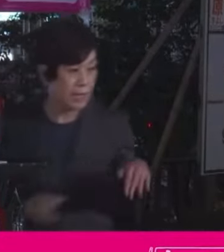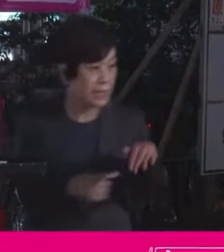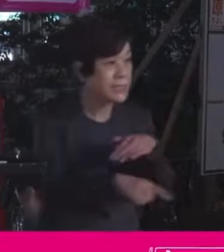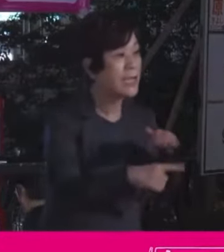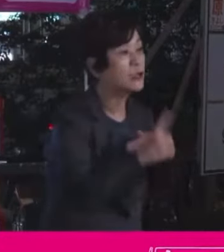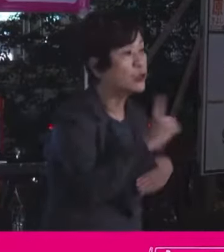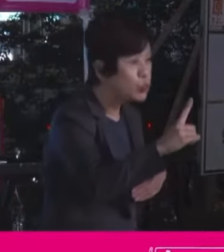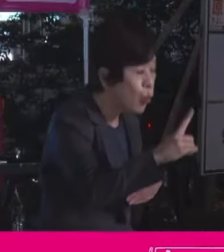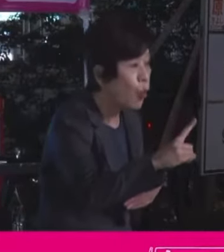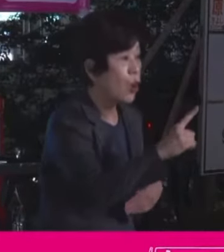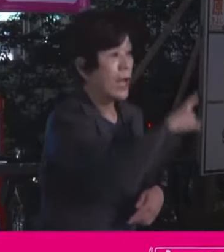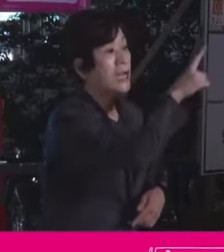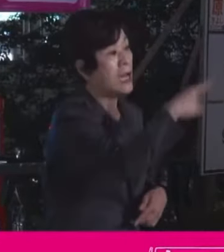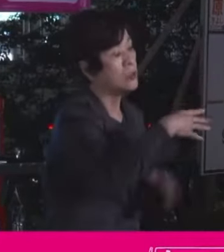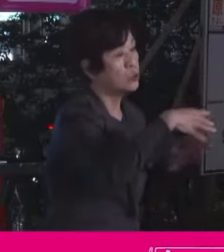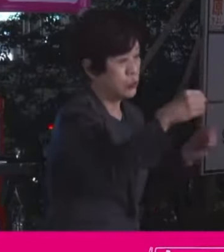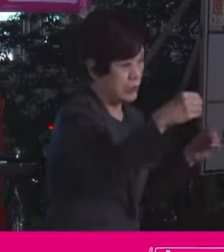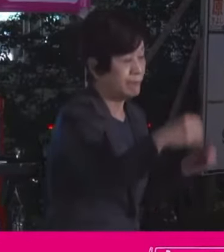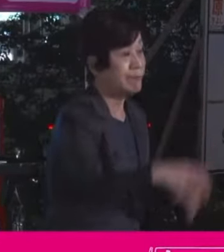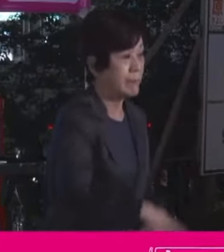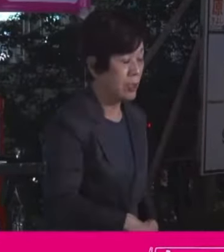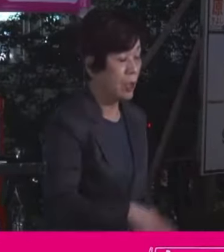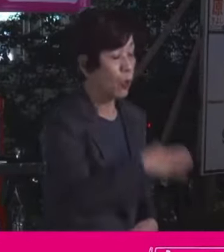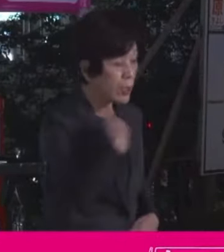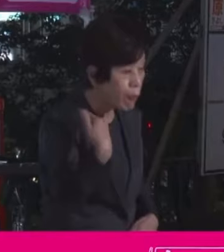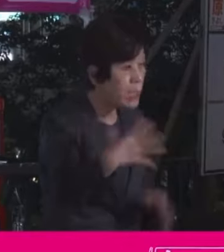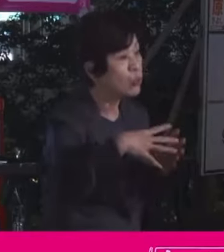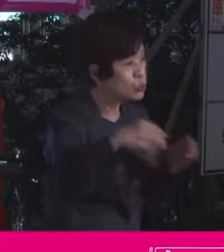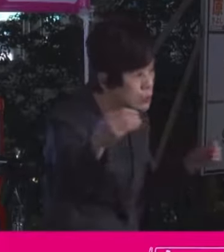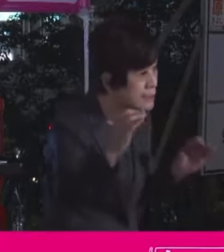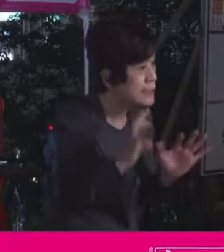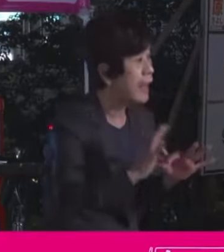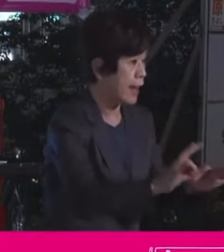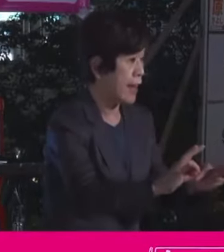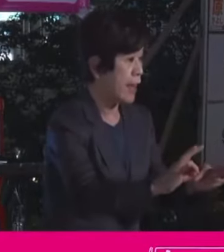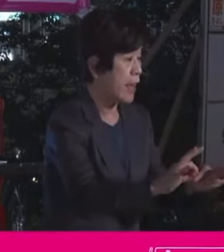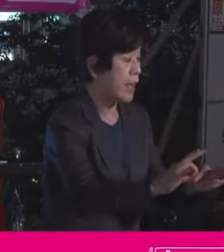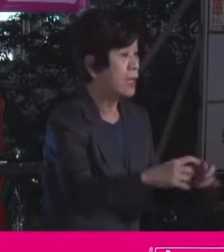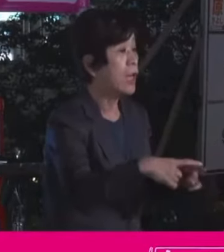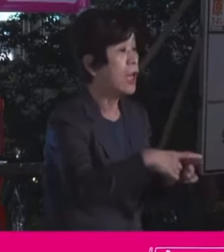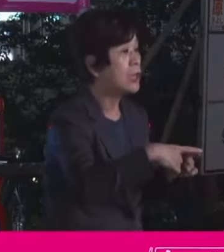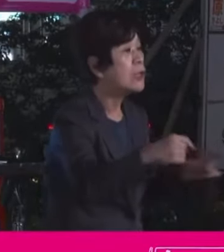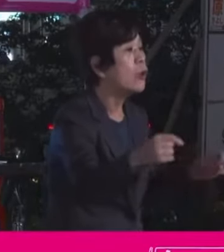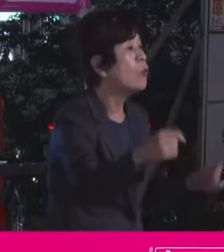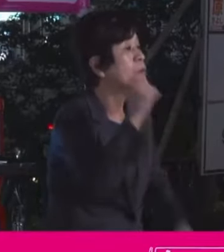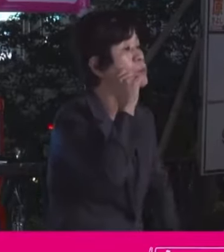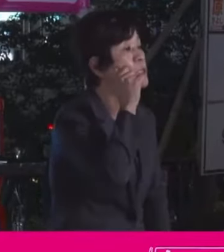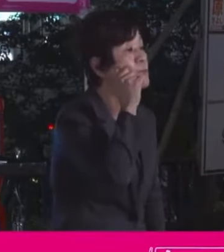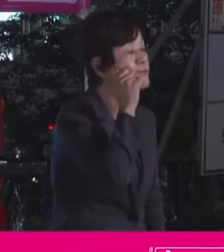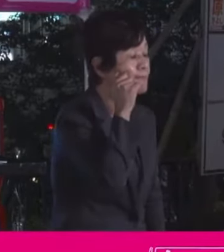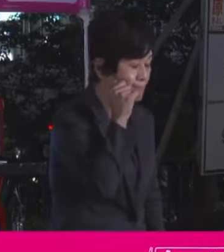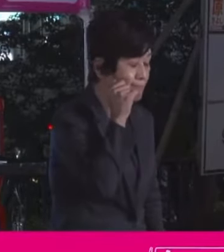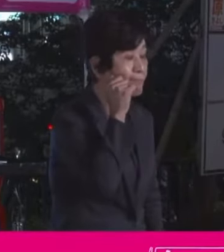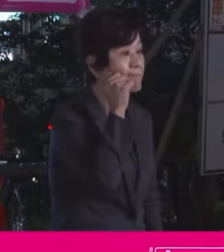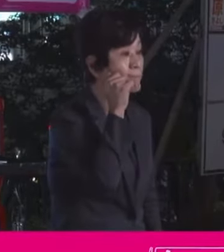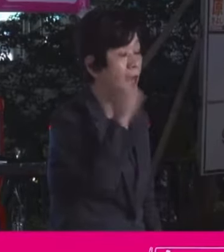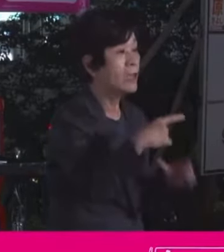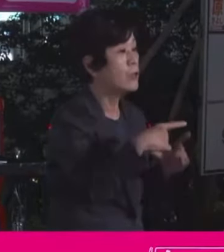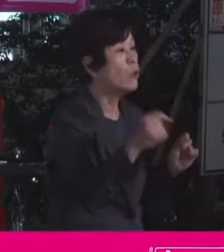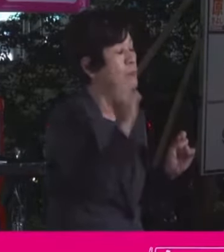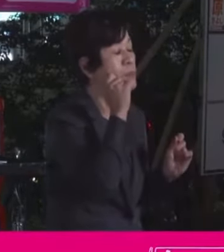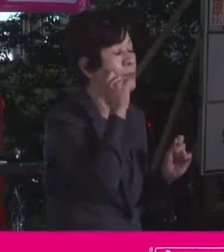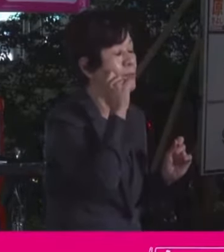国だから、僕らの国だから、日本はできないんです。これが日本はでき